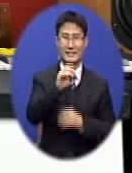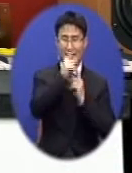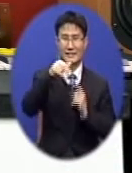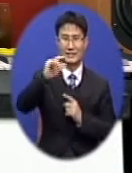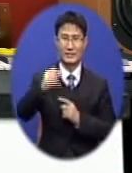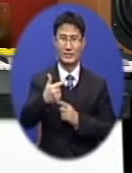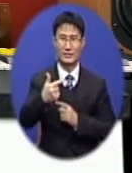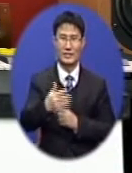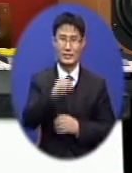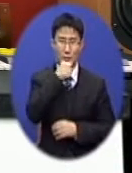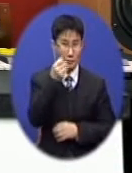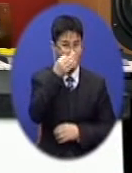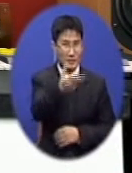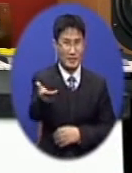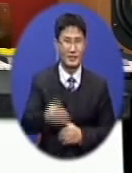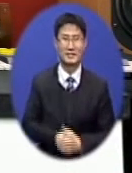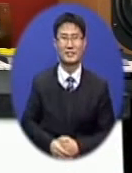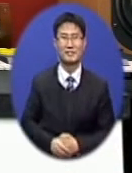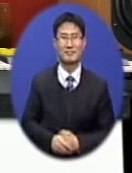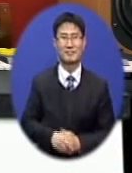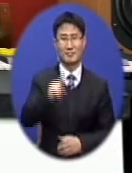점수 보겠습니다. 점수 보여 주세요.